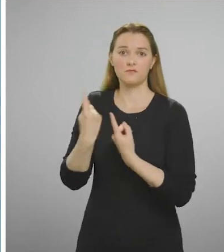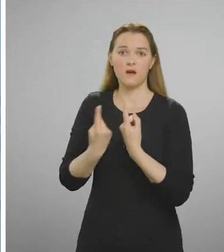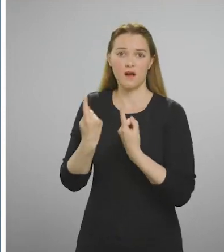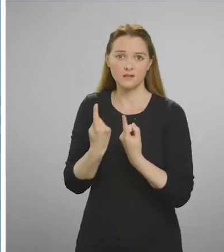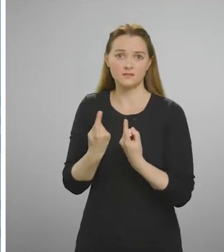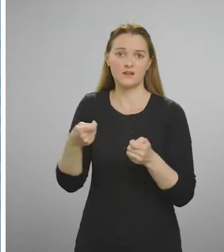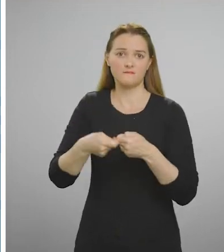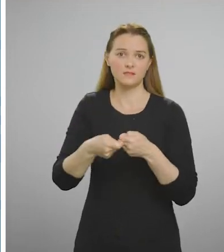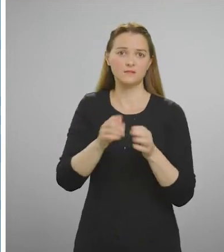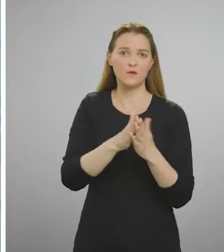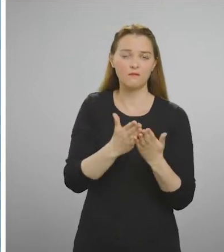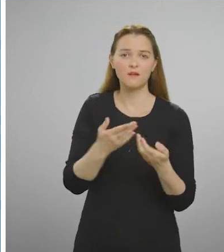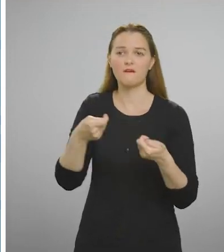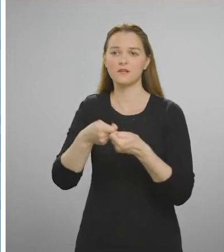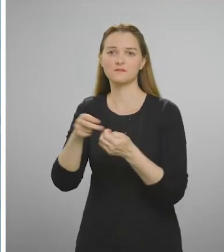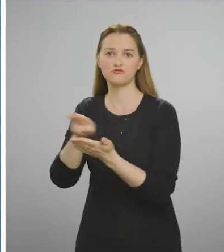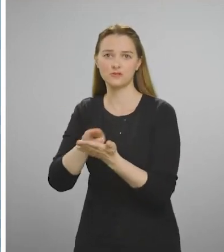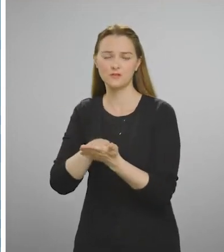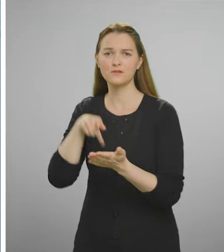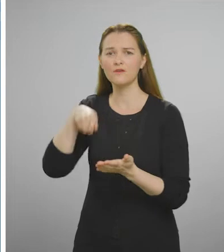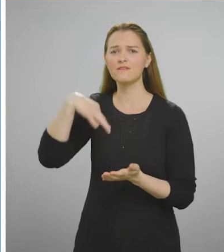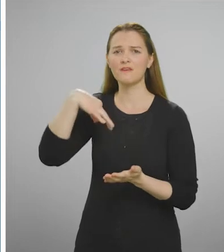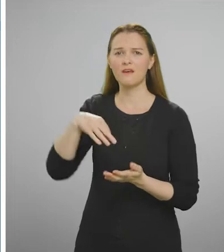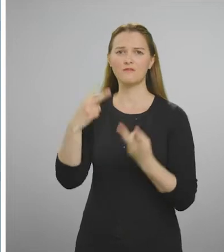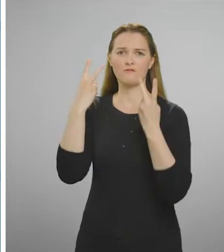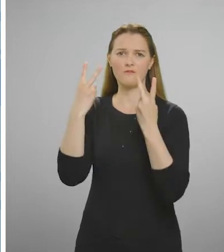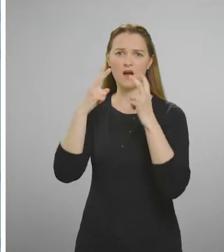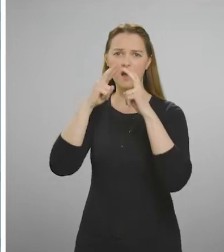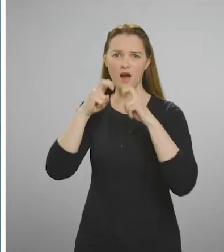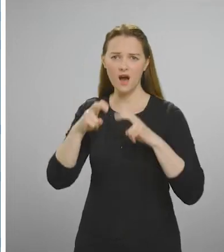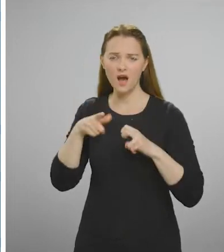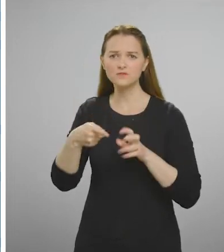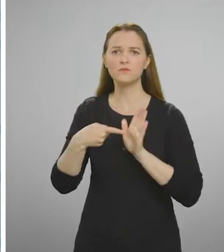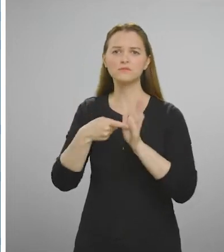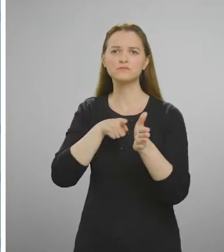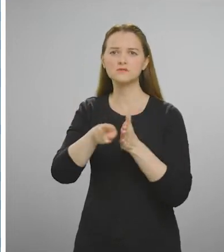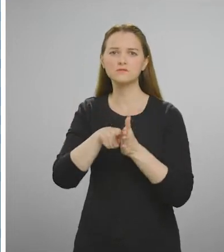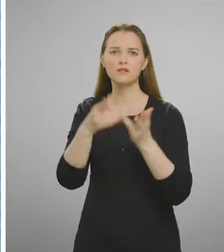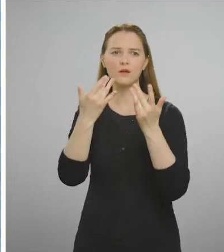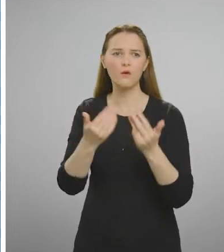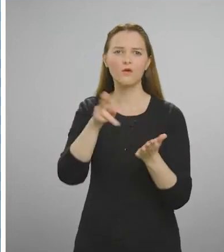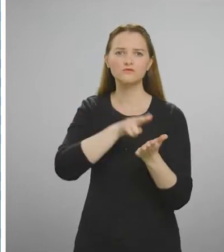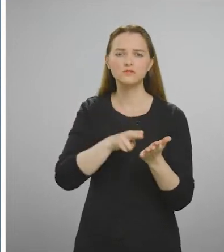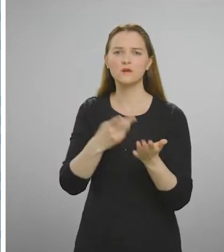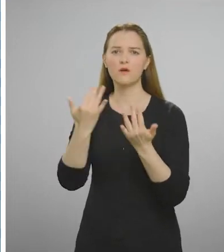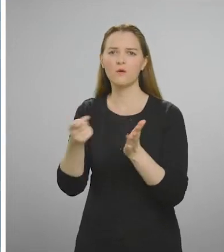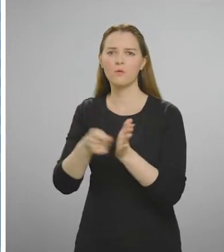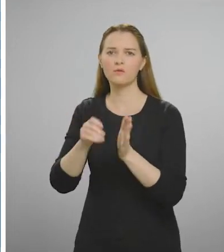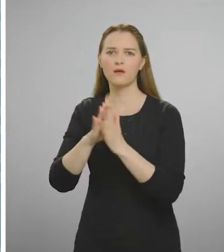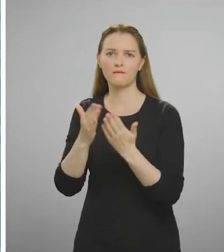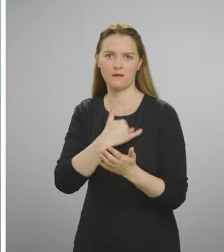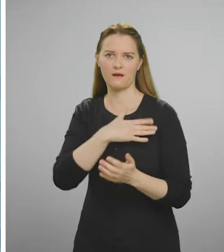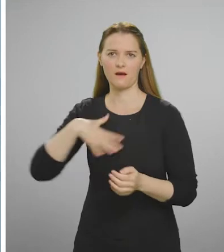društvu kada su u pitanju knjiga i čitanje. To je ujedno jedino relevantno istraživanje koje govori o čitanosti i kupovini knjiga